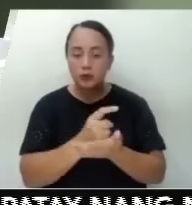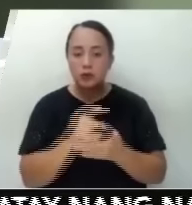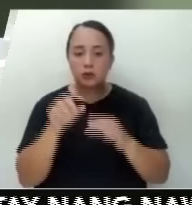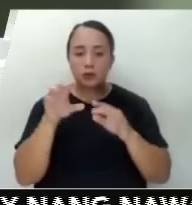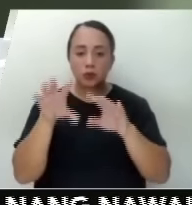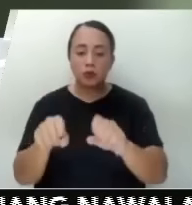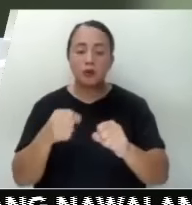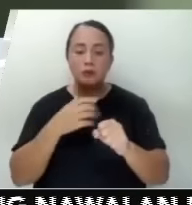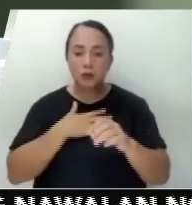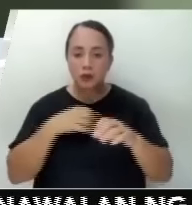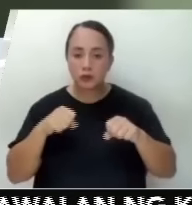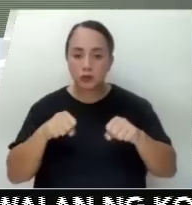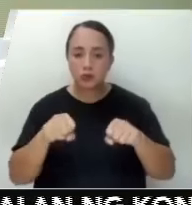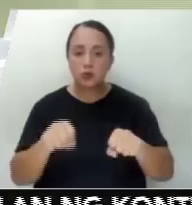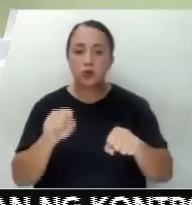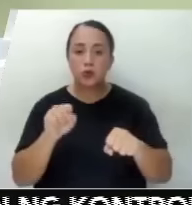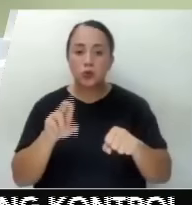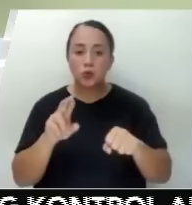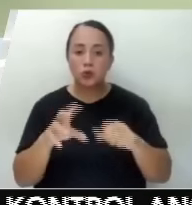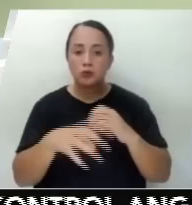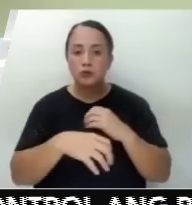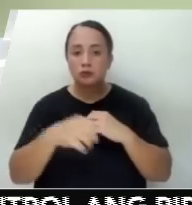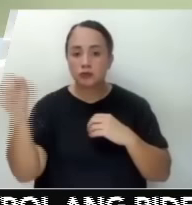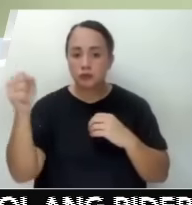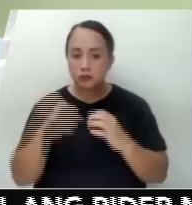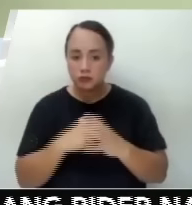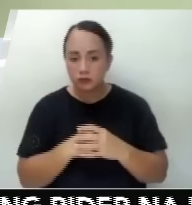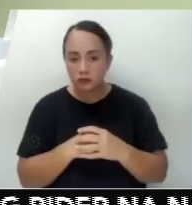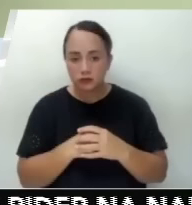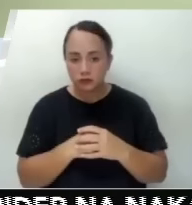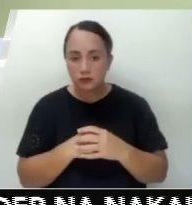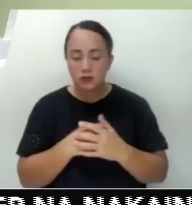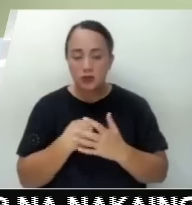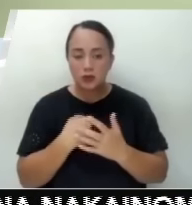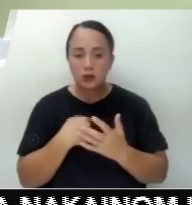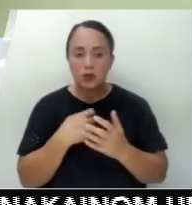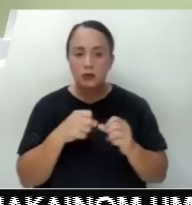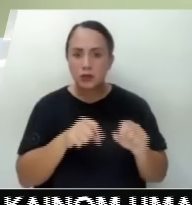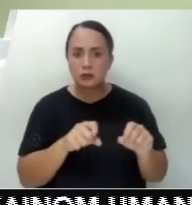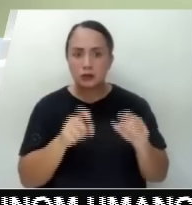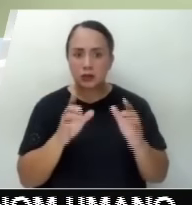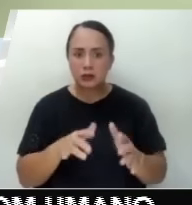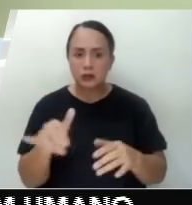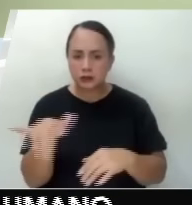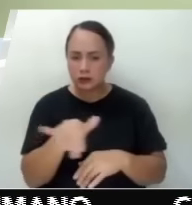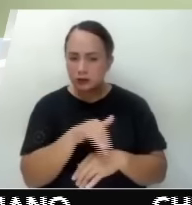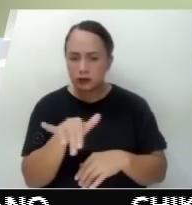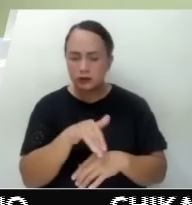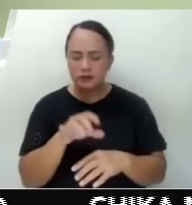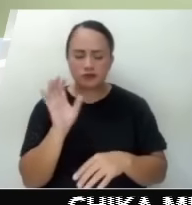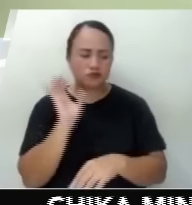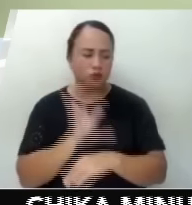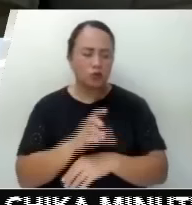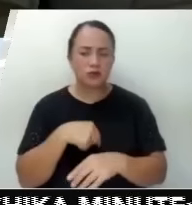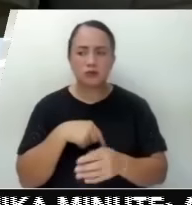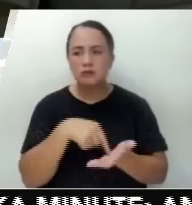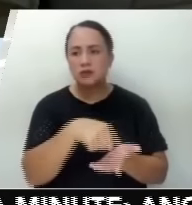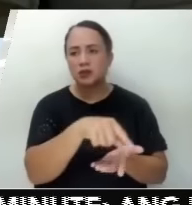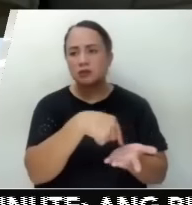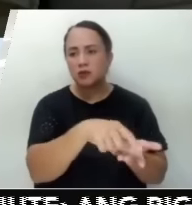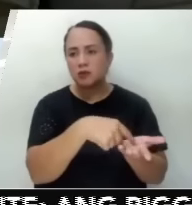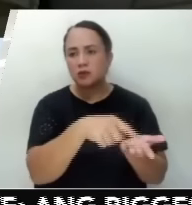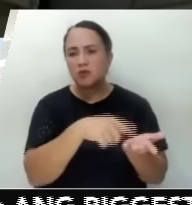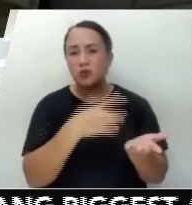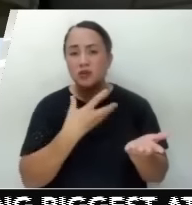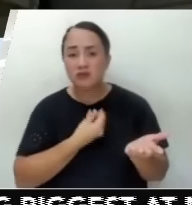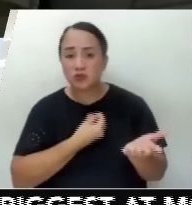o ipapagigba niya po. Ilang kapwa tindera niya daw ang napilitang magbigay ng lagay sa suspect dahil sa takot.